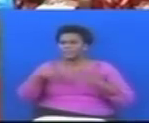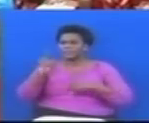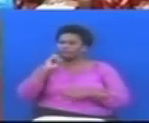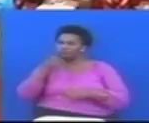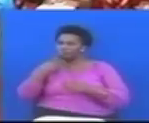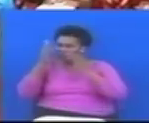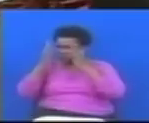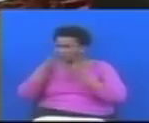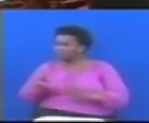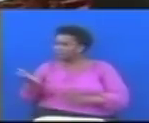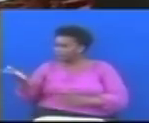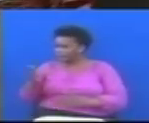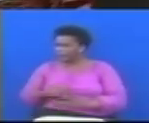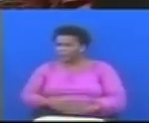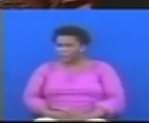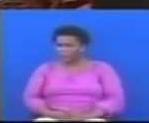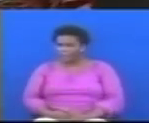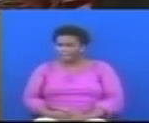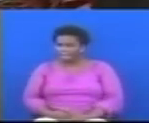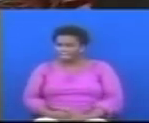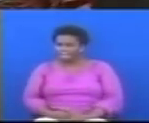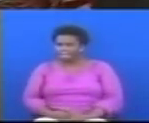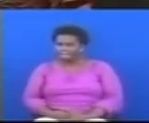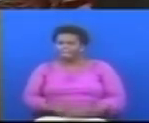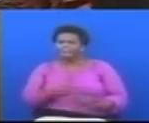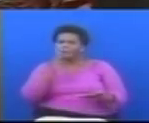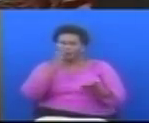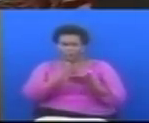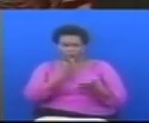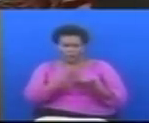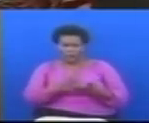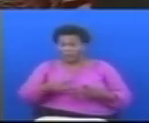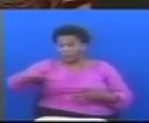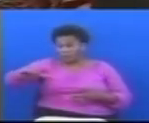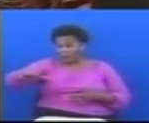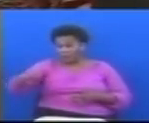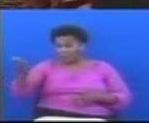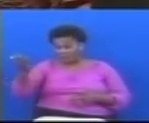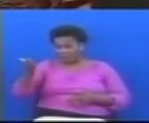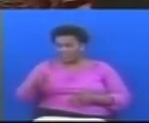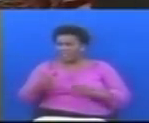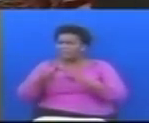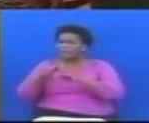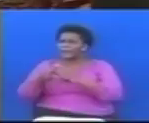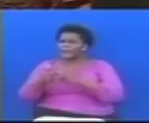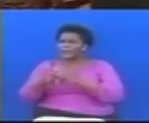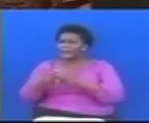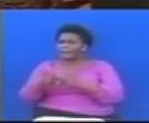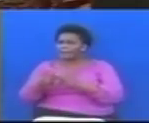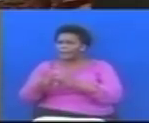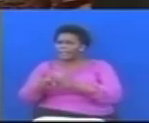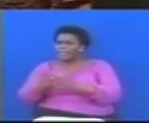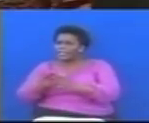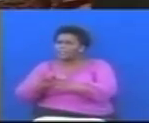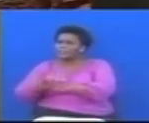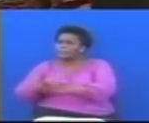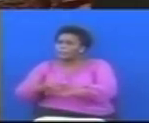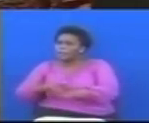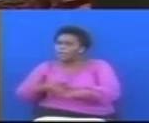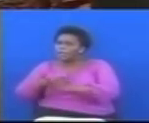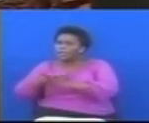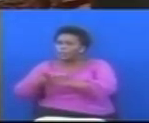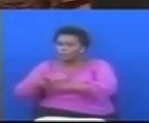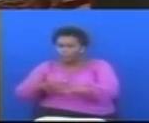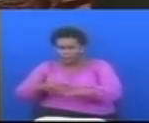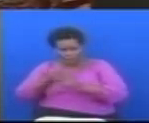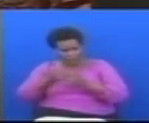ifuatavyo. Ni kweli katika baadhi ya maeneo utekelezaji wa kandarasi umesumesua hasa mwanzoni, lakini kwa upande wa jimbo la